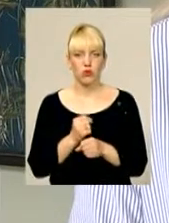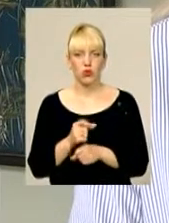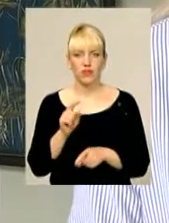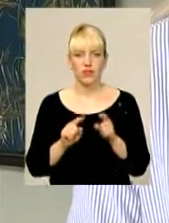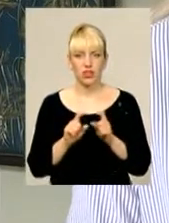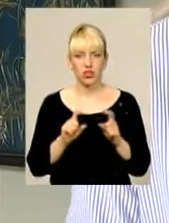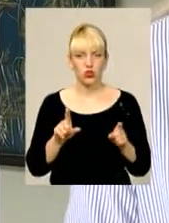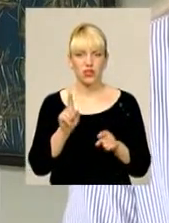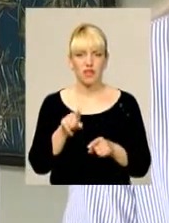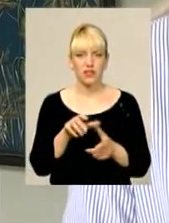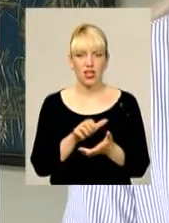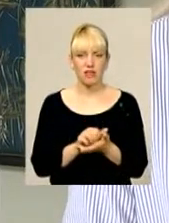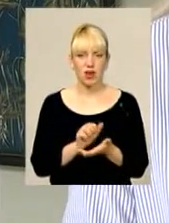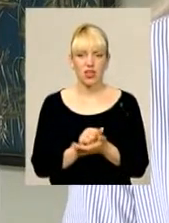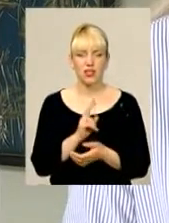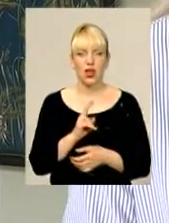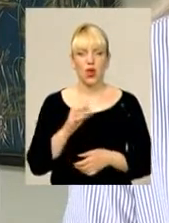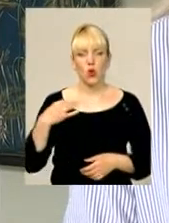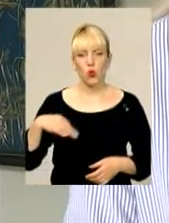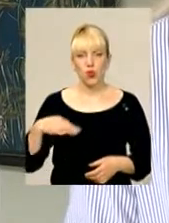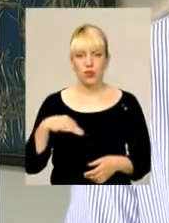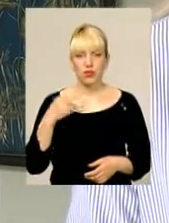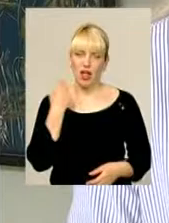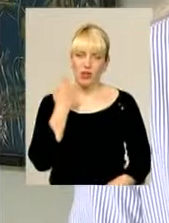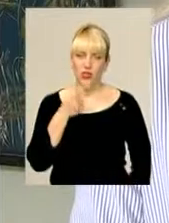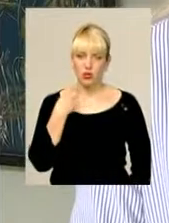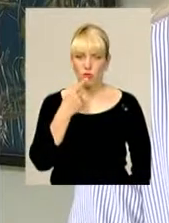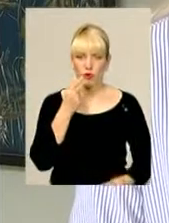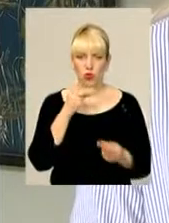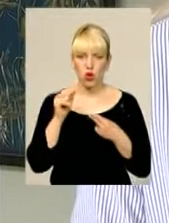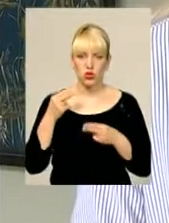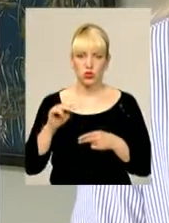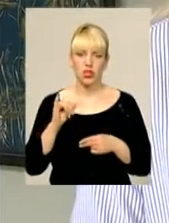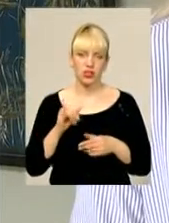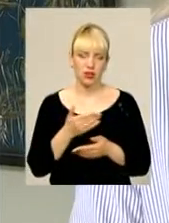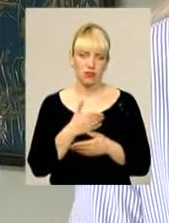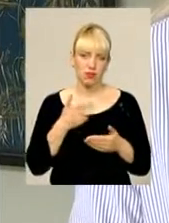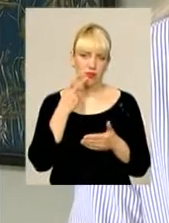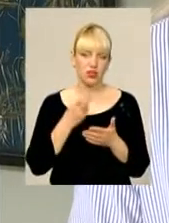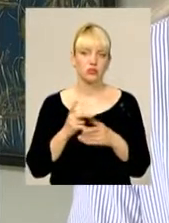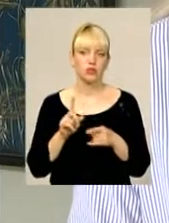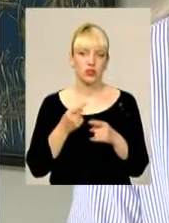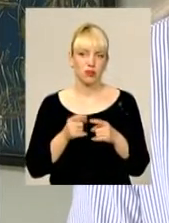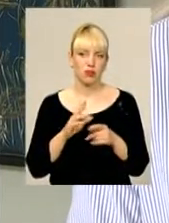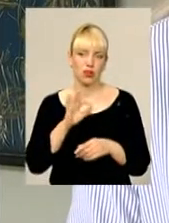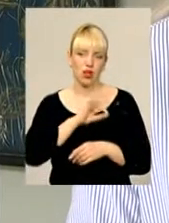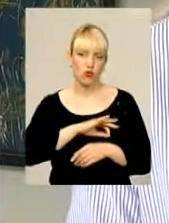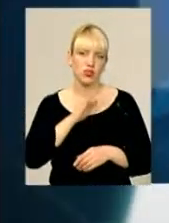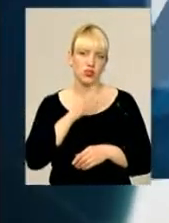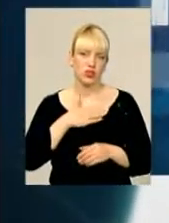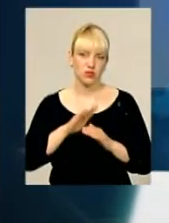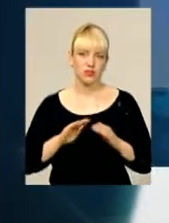школах навіть займаються курсами англійської мови, тобто вдосконалення. І ми бачимо, що це піде на користь нашим